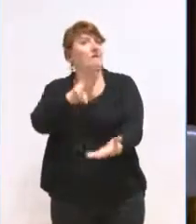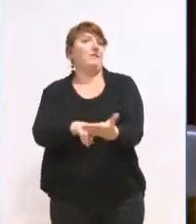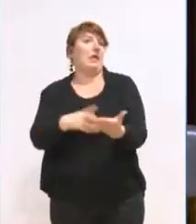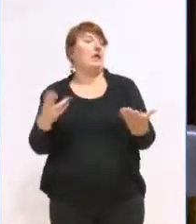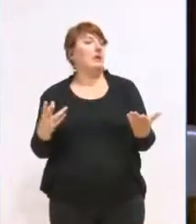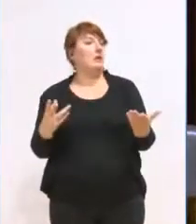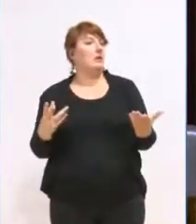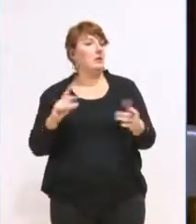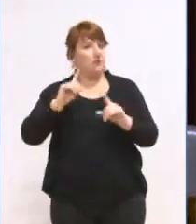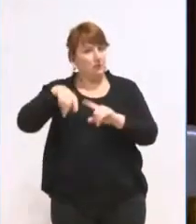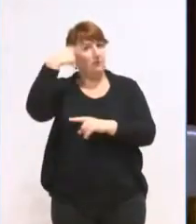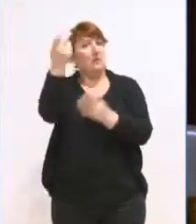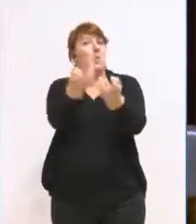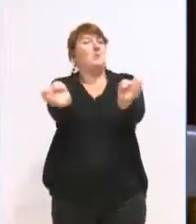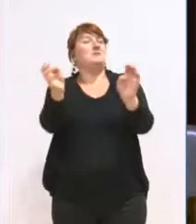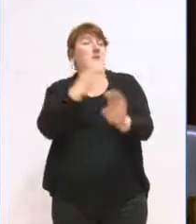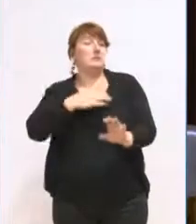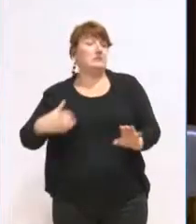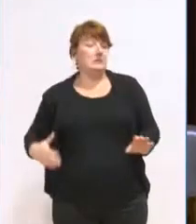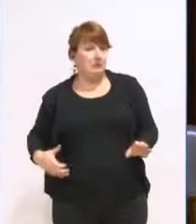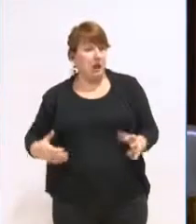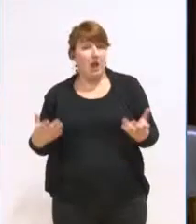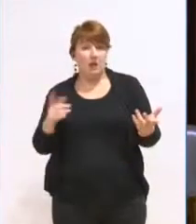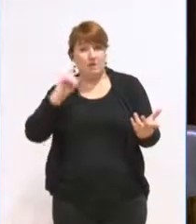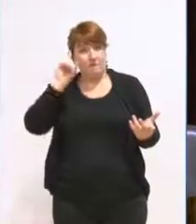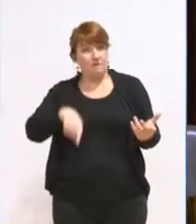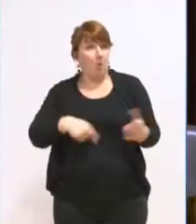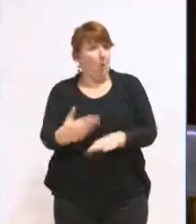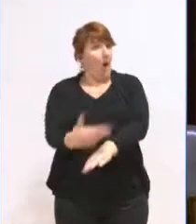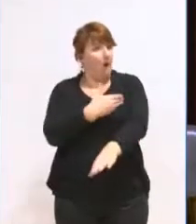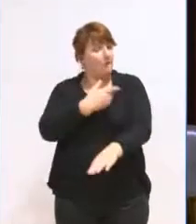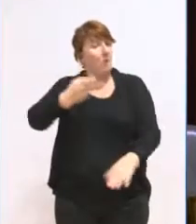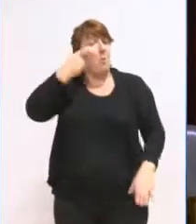le prochain conseil municipal en connaissance de cause.